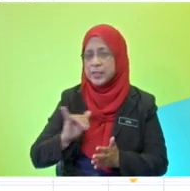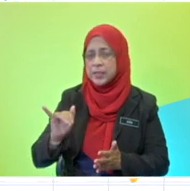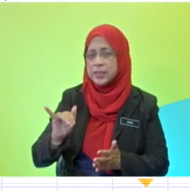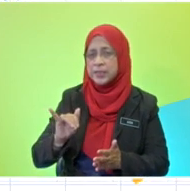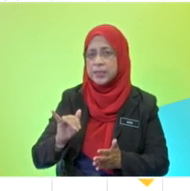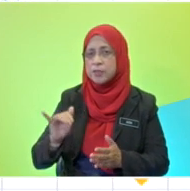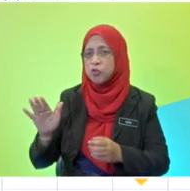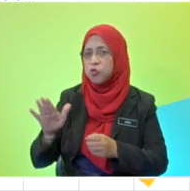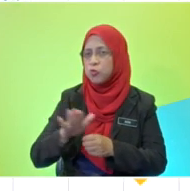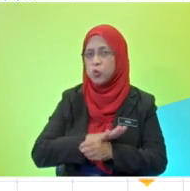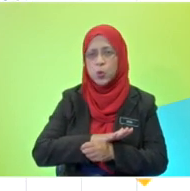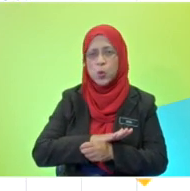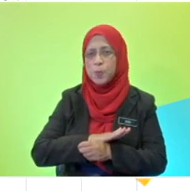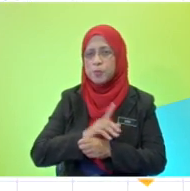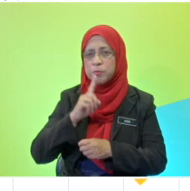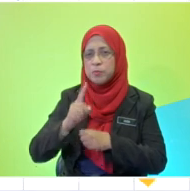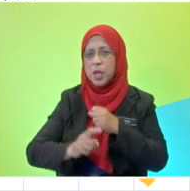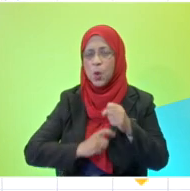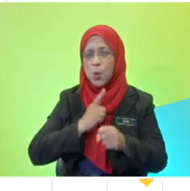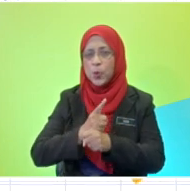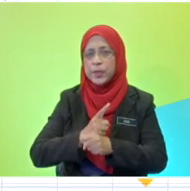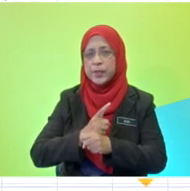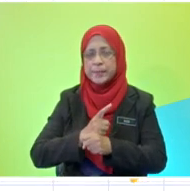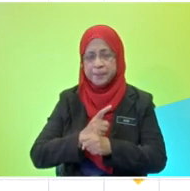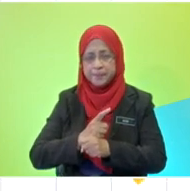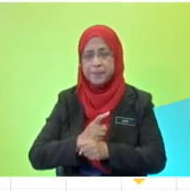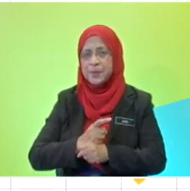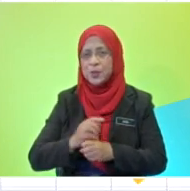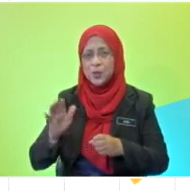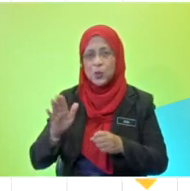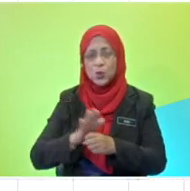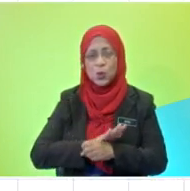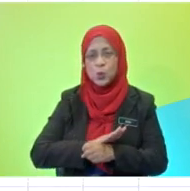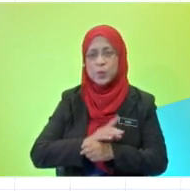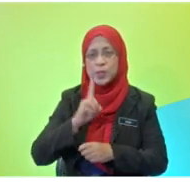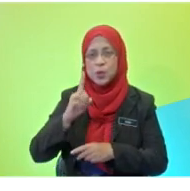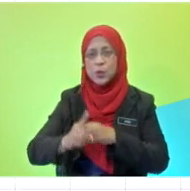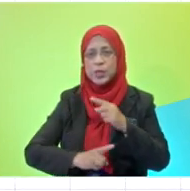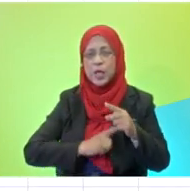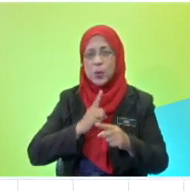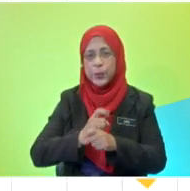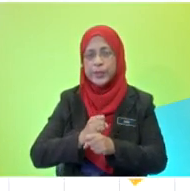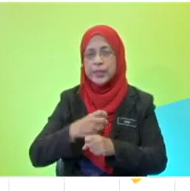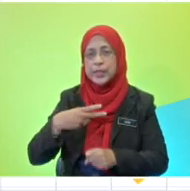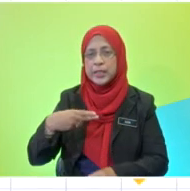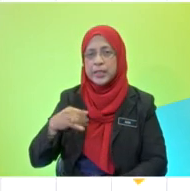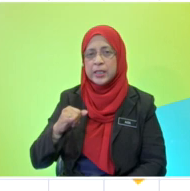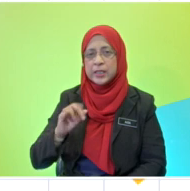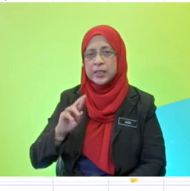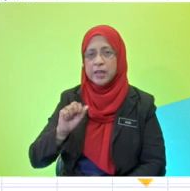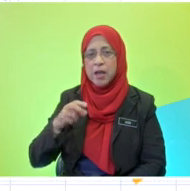legenda tempo setahun hijrah genap tempo setahun hijrah